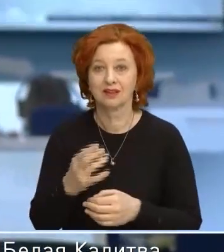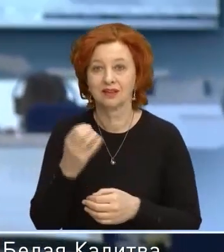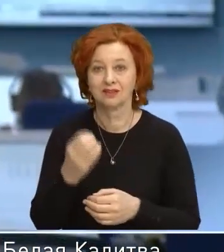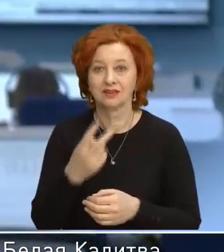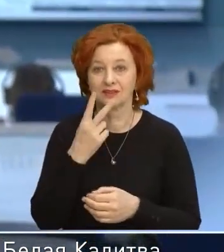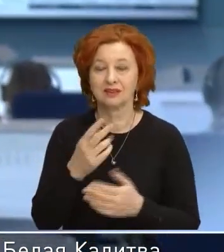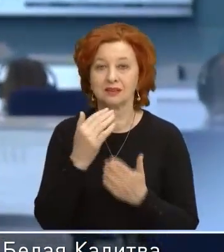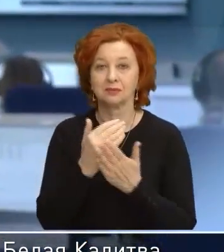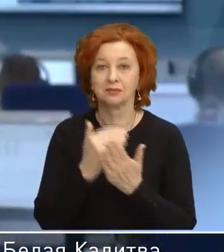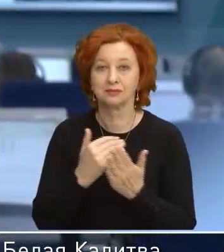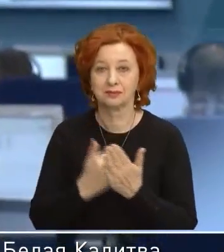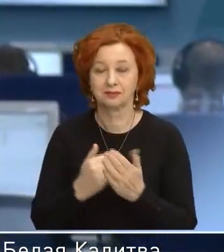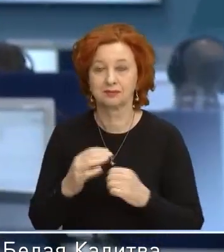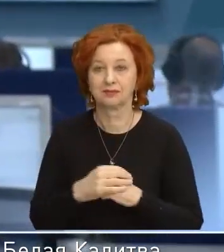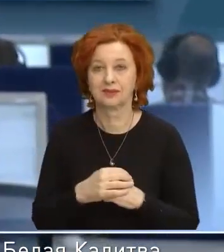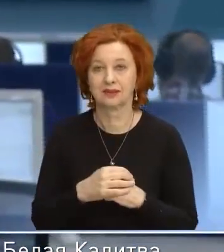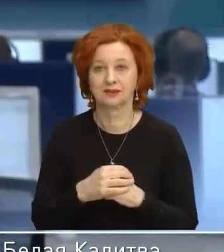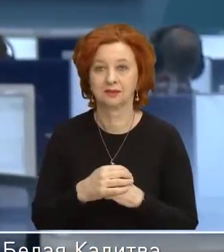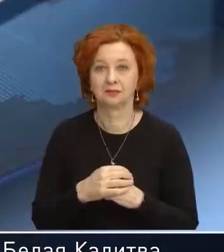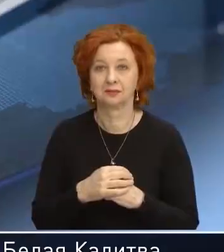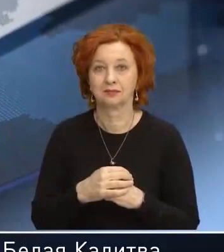язык Натальи Евсеевой. Смотрите в выпуске.